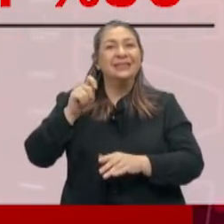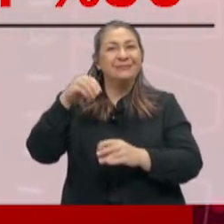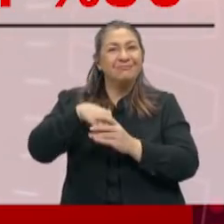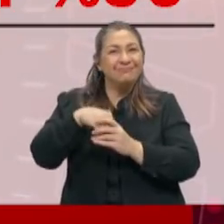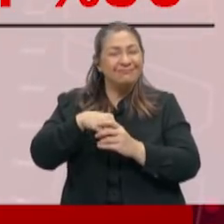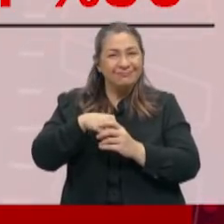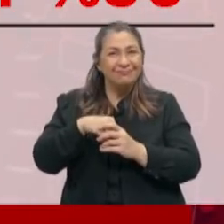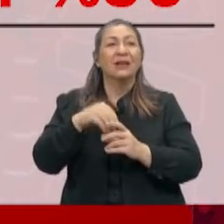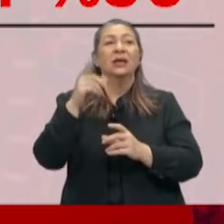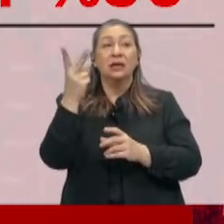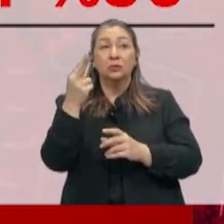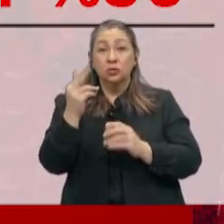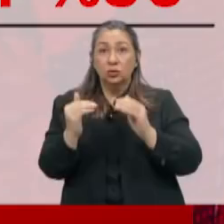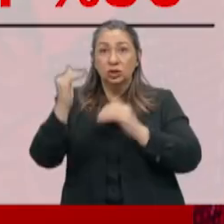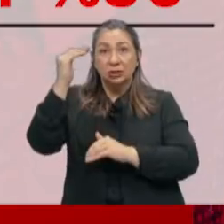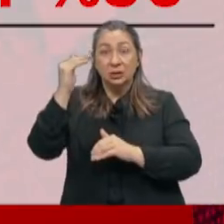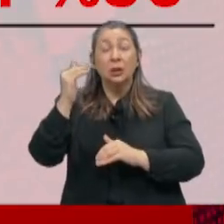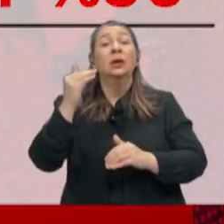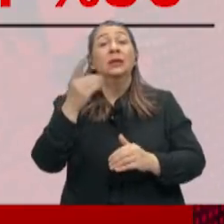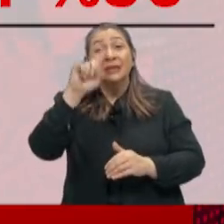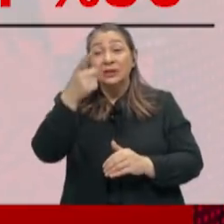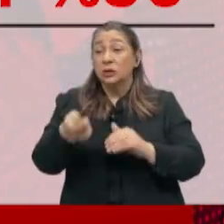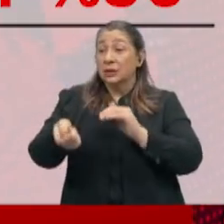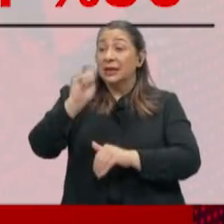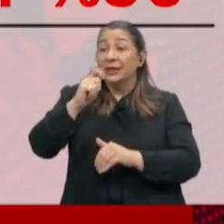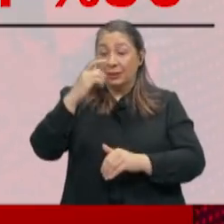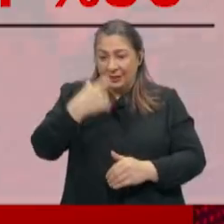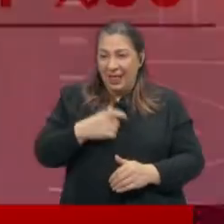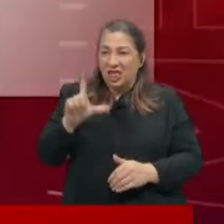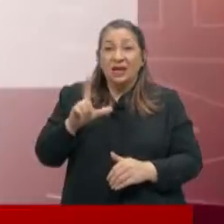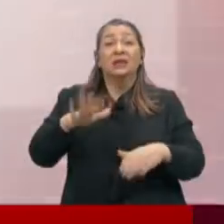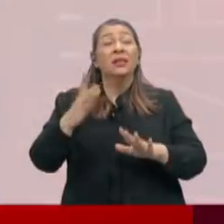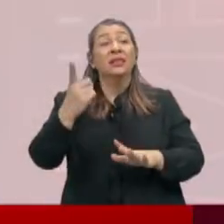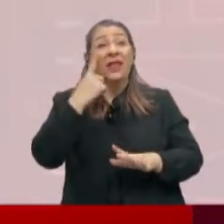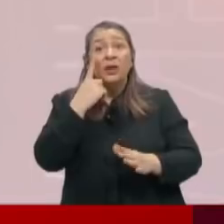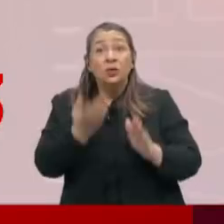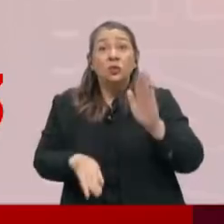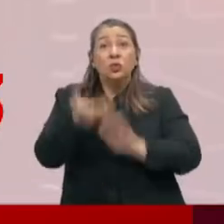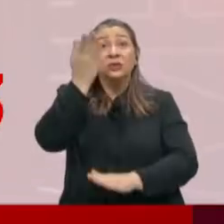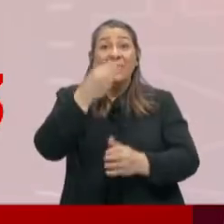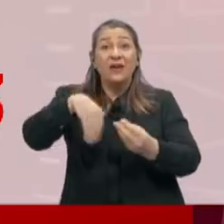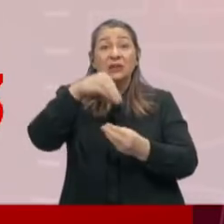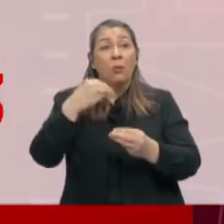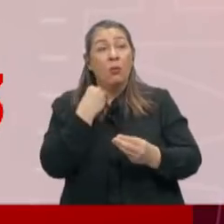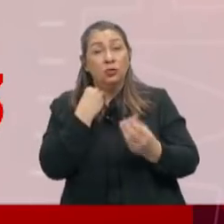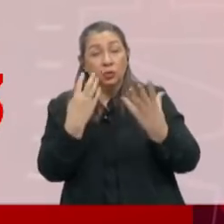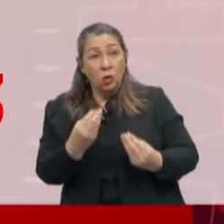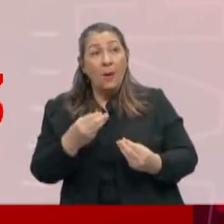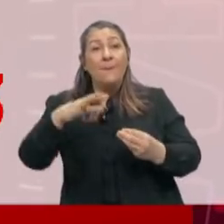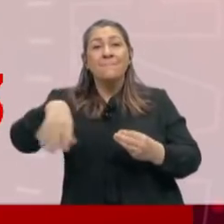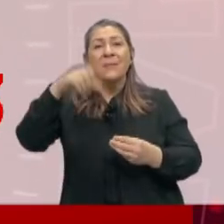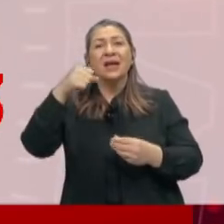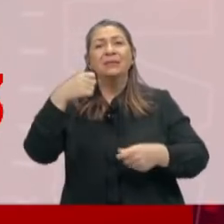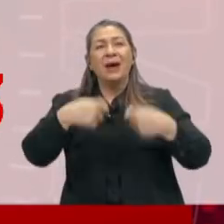faizleri %2,5'a kadar çıktı. Sadece tüketici de değil üstelik. Devlet de yüksek faizden borçlanıyor. Merkez